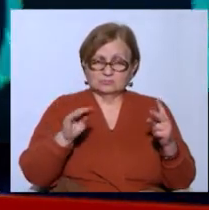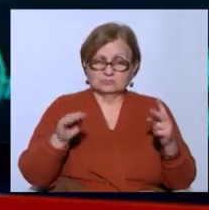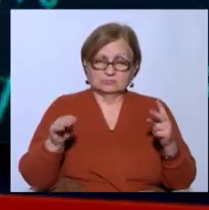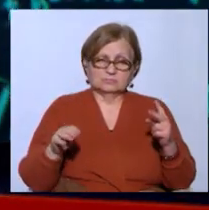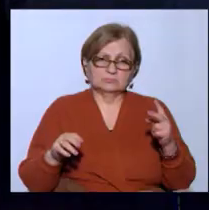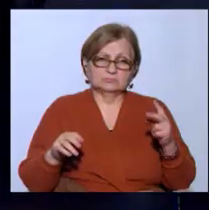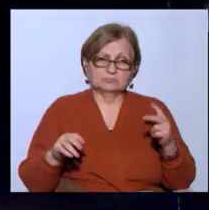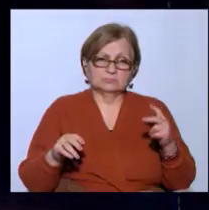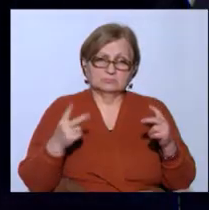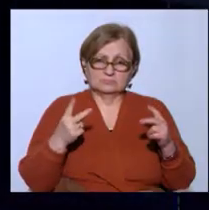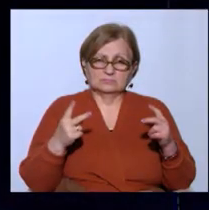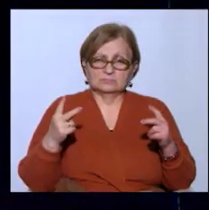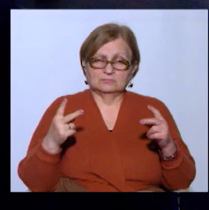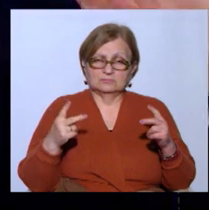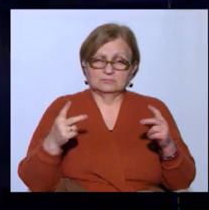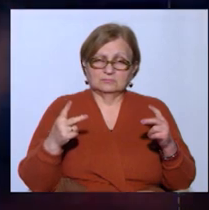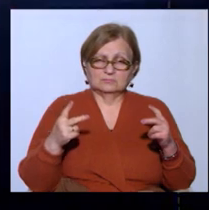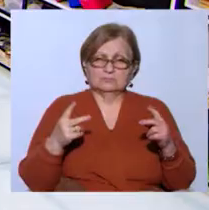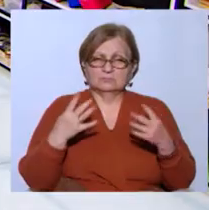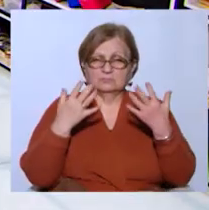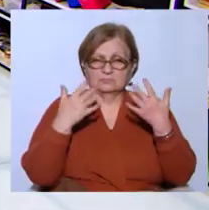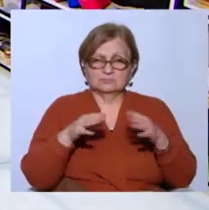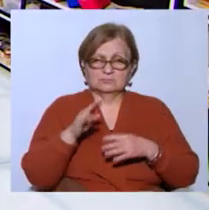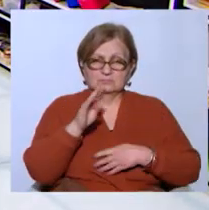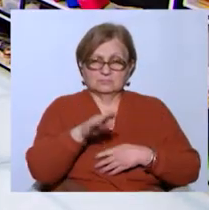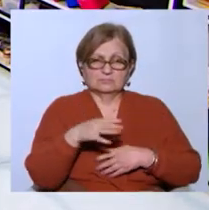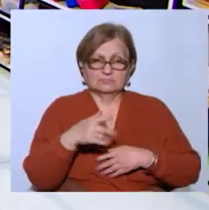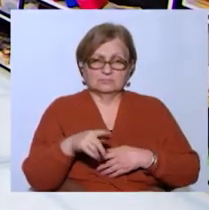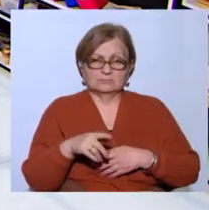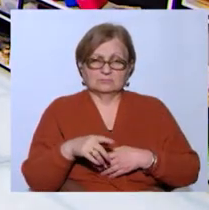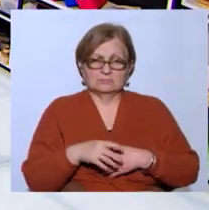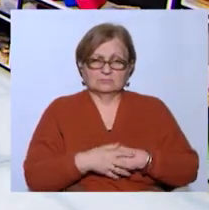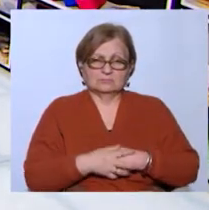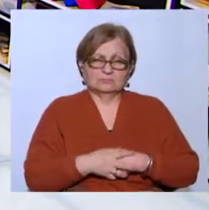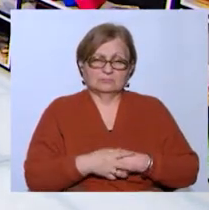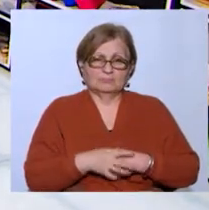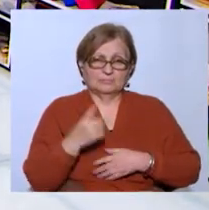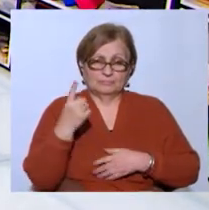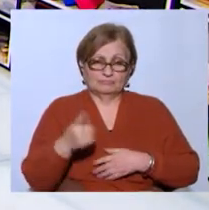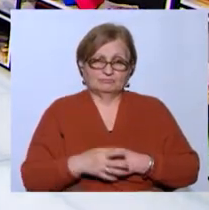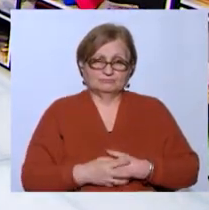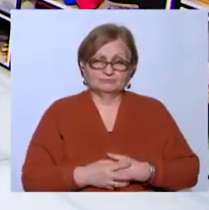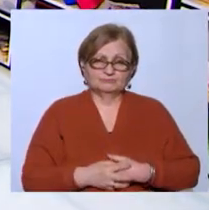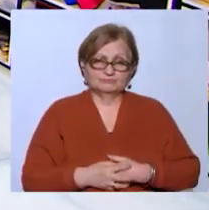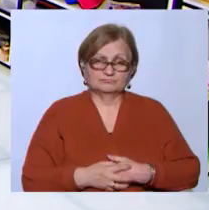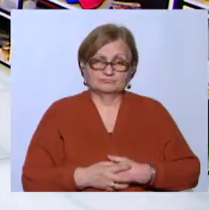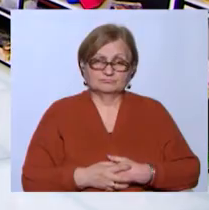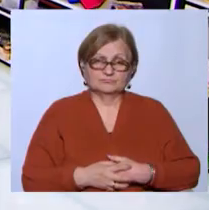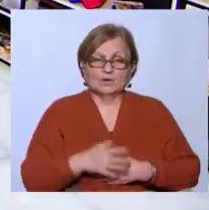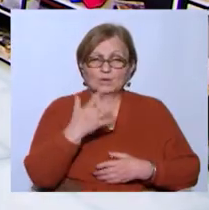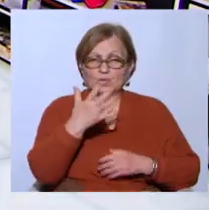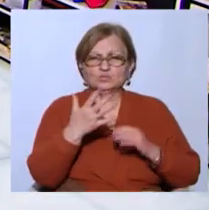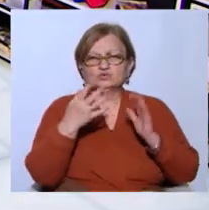3-ის მერე 2 და ნუ როცა უკვე 4 ნივთი დაიდოდა 1 ადგილია, შესაბამისად გამოდის 1. და გამოვიდა 5-ჯერ